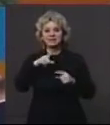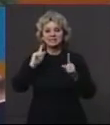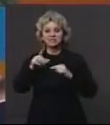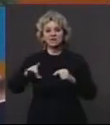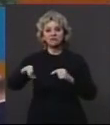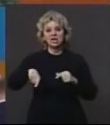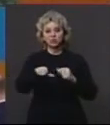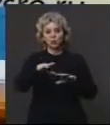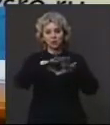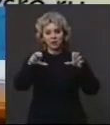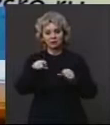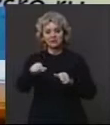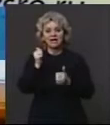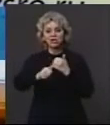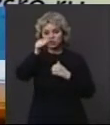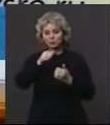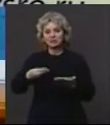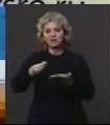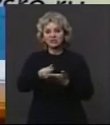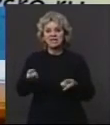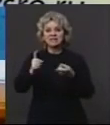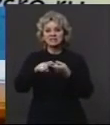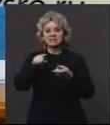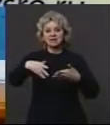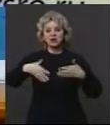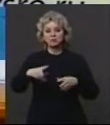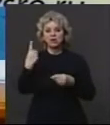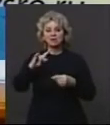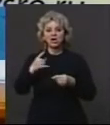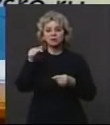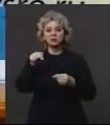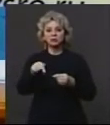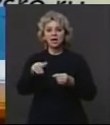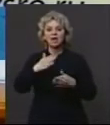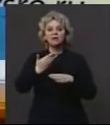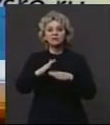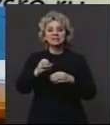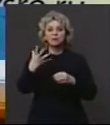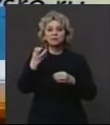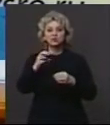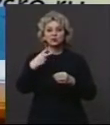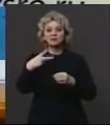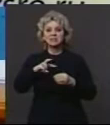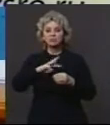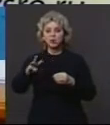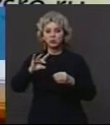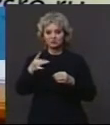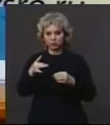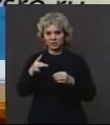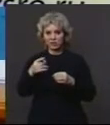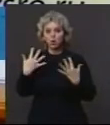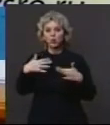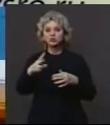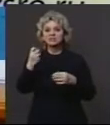года в Донском парламенте. На ежемесячную выплату в связи с рождением первого ребенка выделяется 520 миллионов рублей.